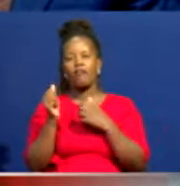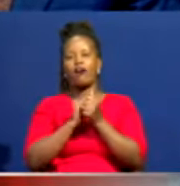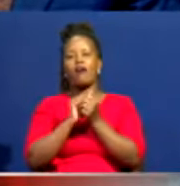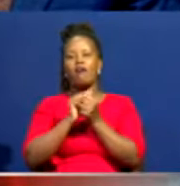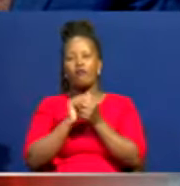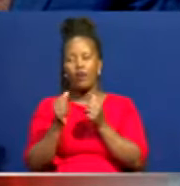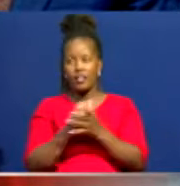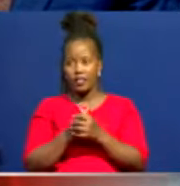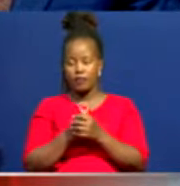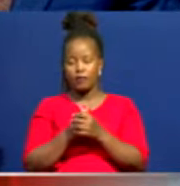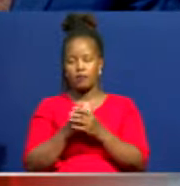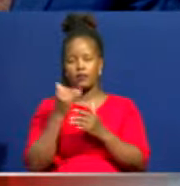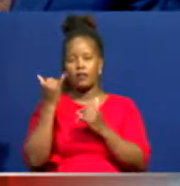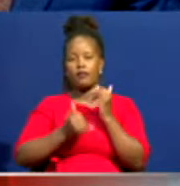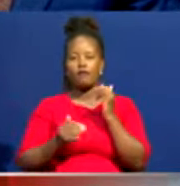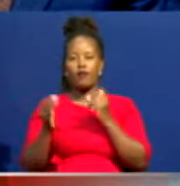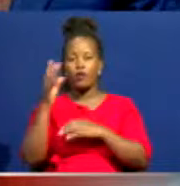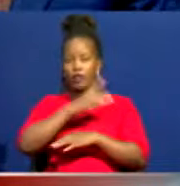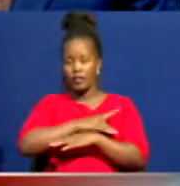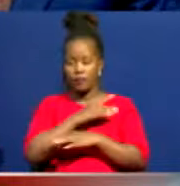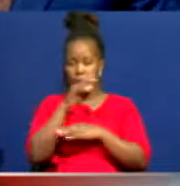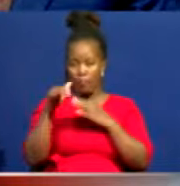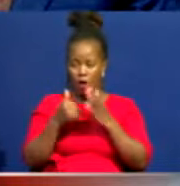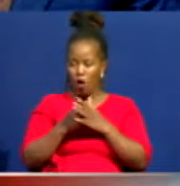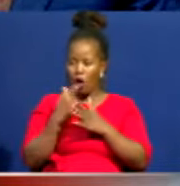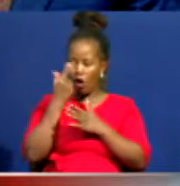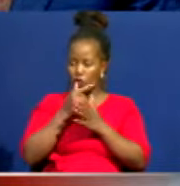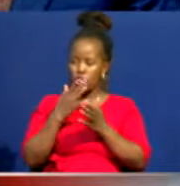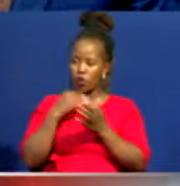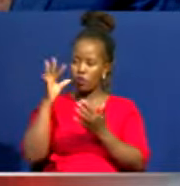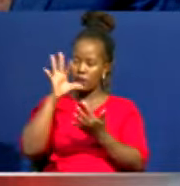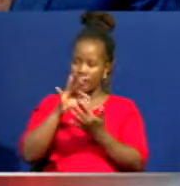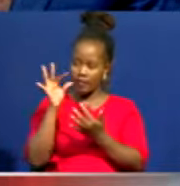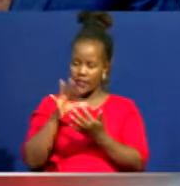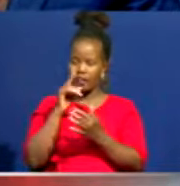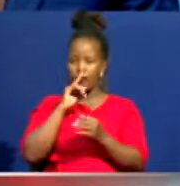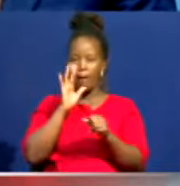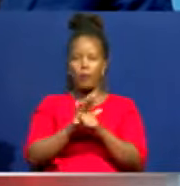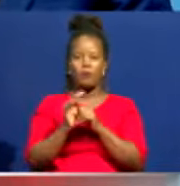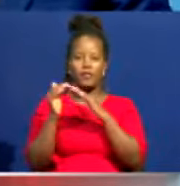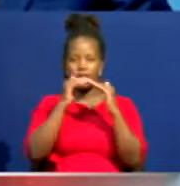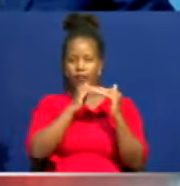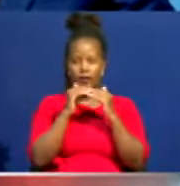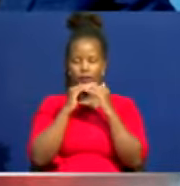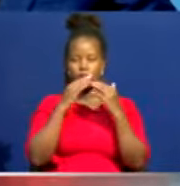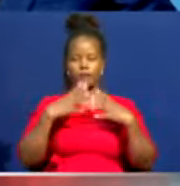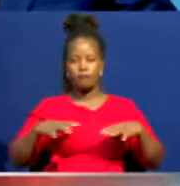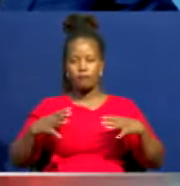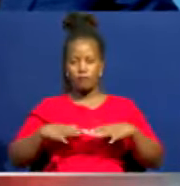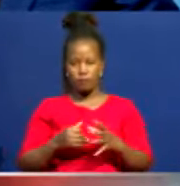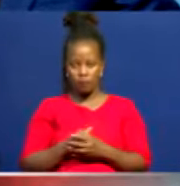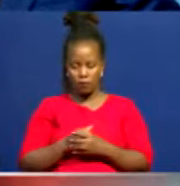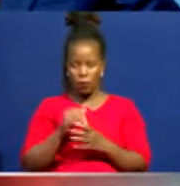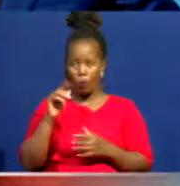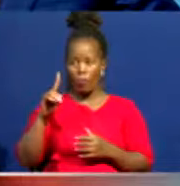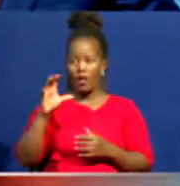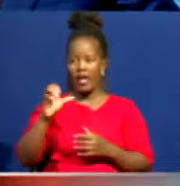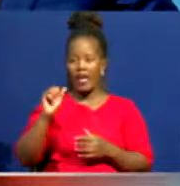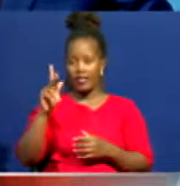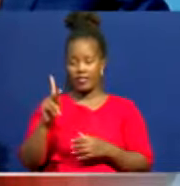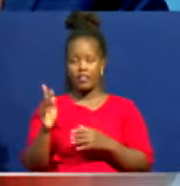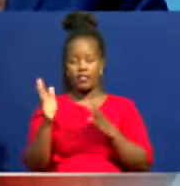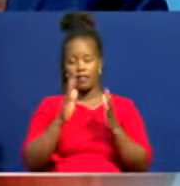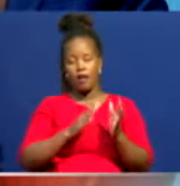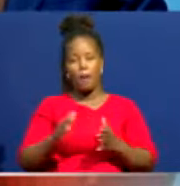kuchaguliwa waliahidi kupigania uongozi bora na utekelezaji haki kwa Wakenya wote. Chama cha LSK kinatarajiwa kuandaa uchaguzi